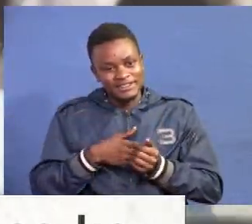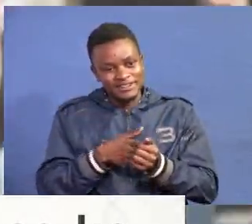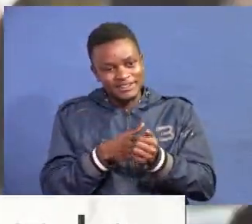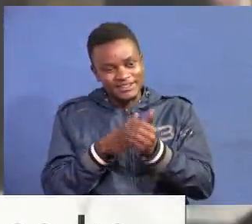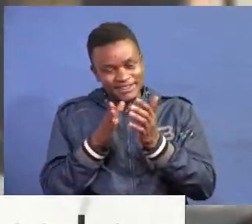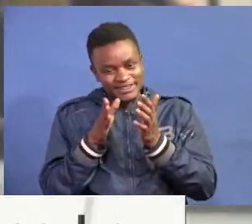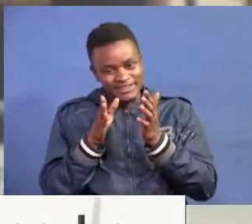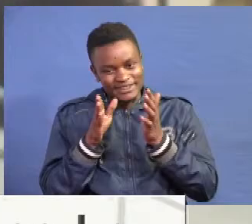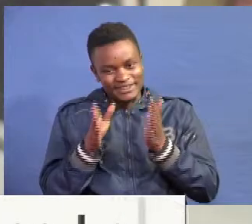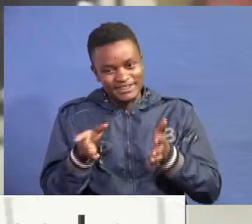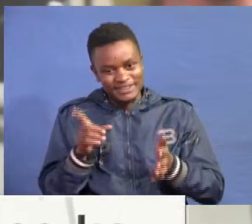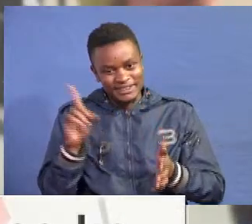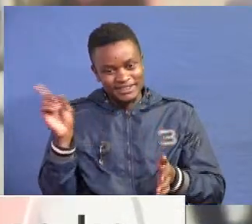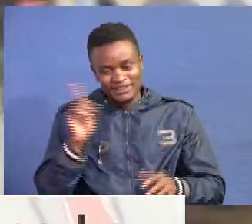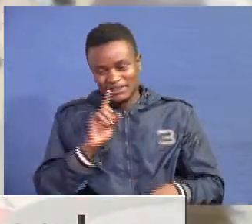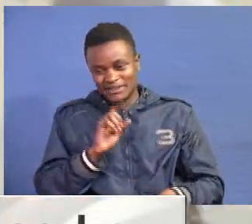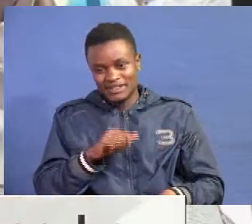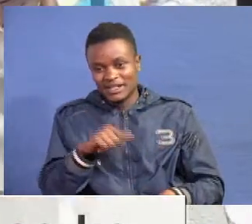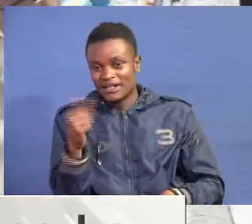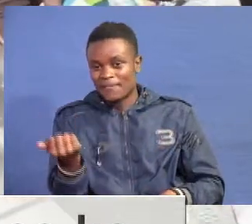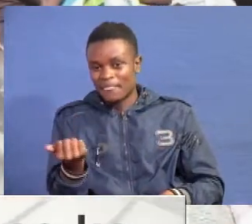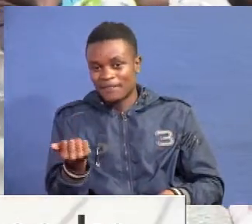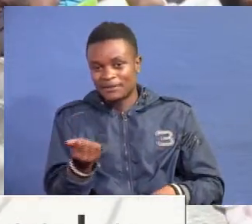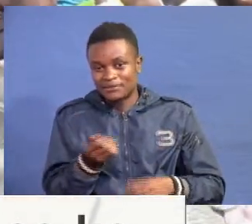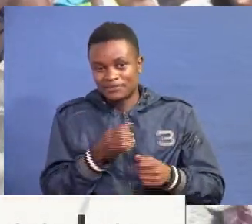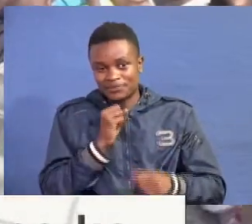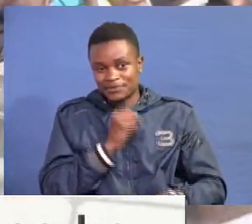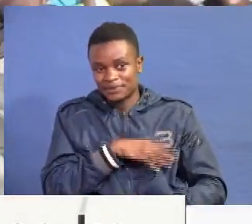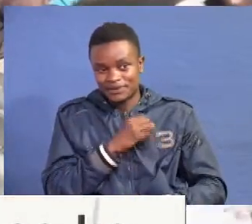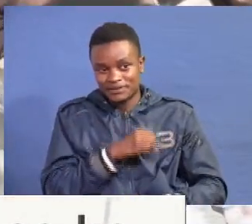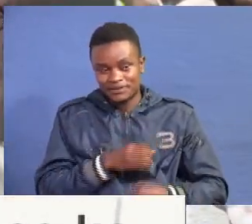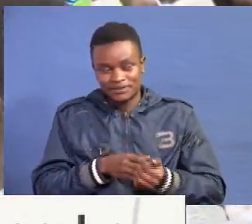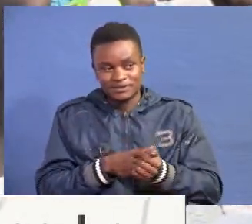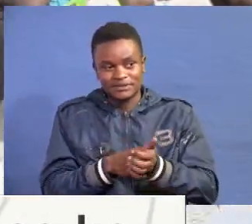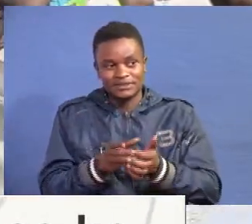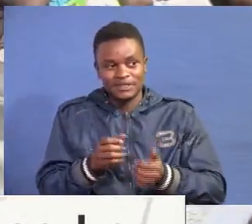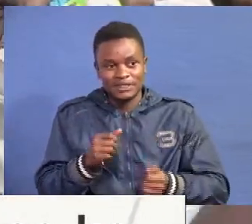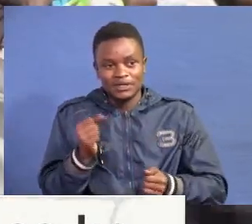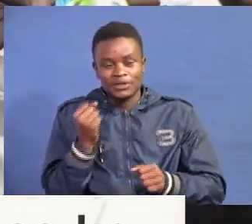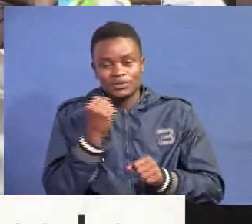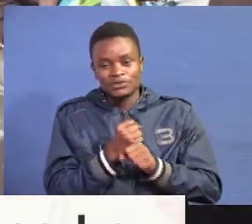entrenched cartels in government and pave the way for job creation for the youth.